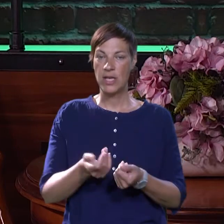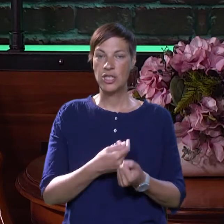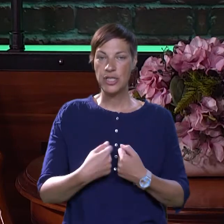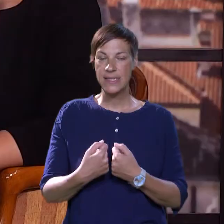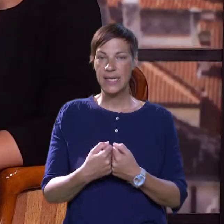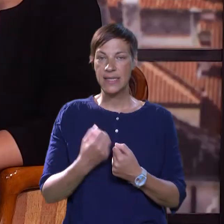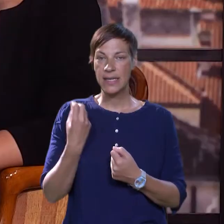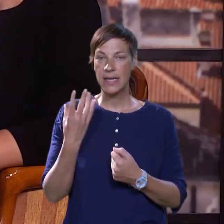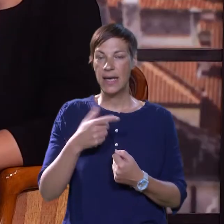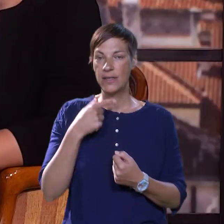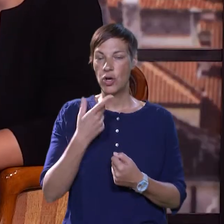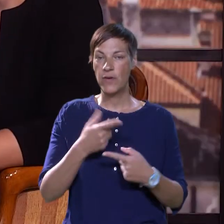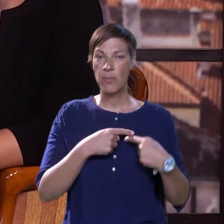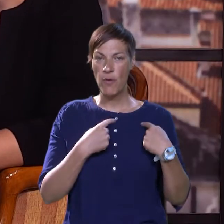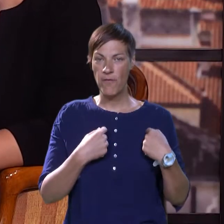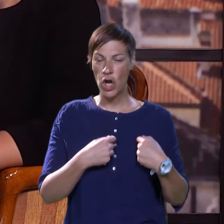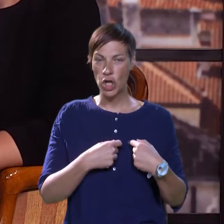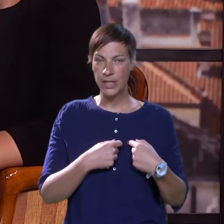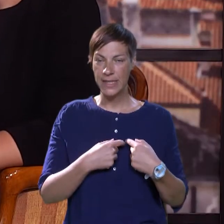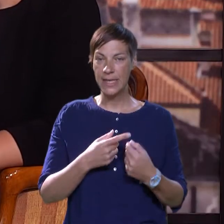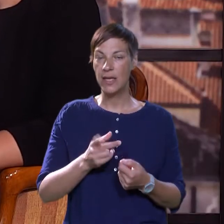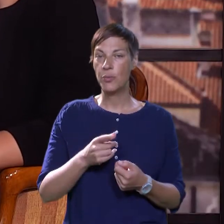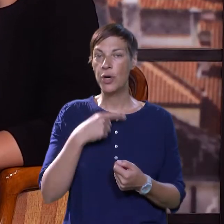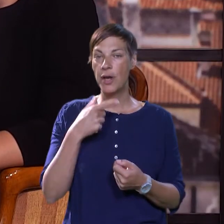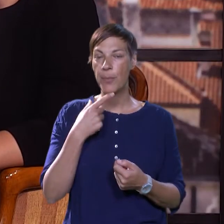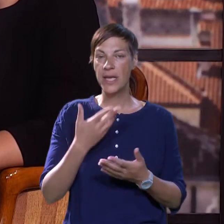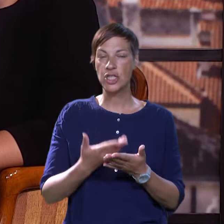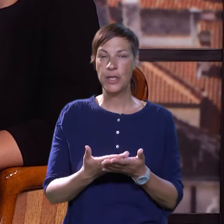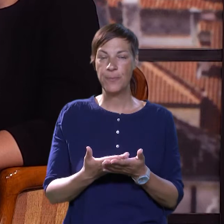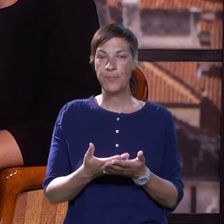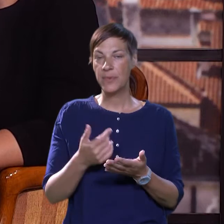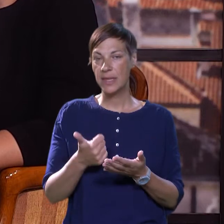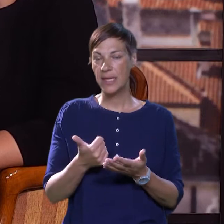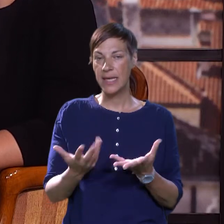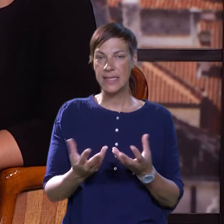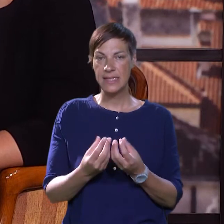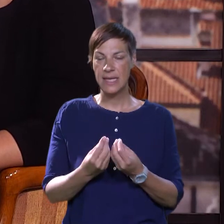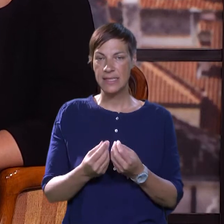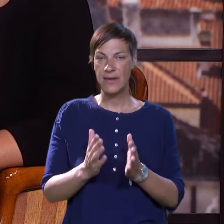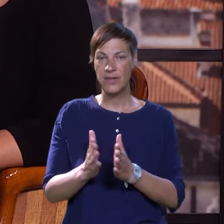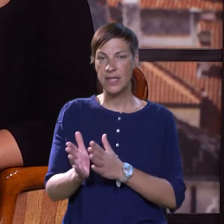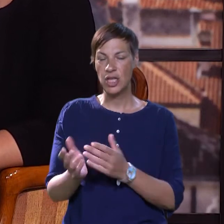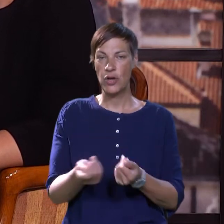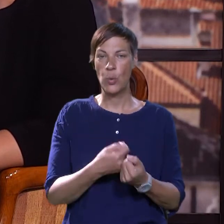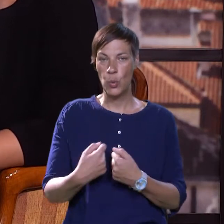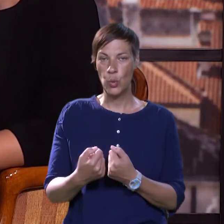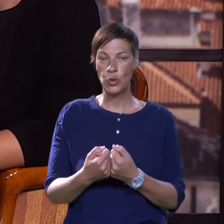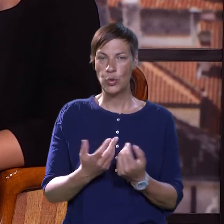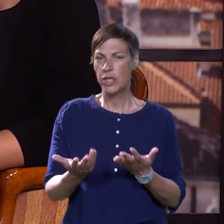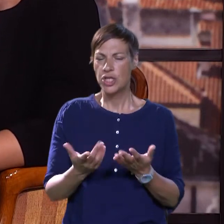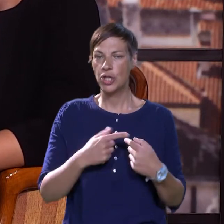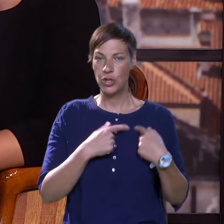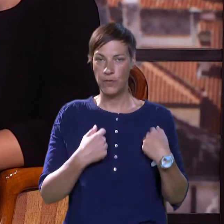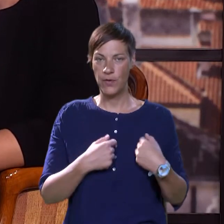zajednici. Kad govorimo o volontiranju, možemo reći zapravo da je to jedan sastavni dio vaše udruge. Što je